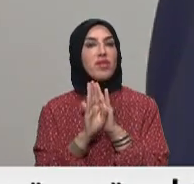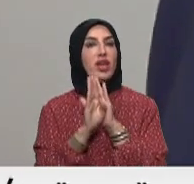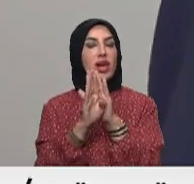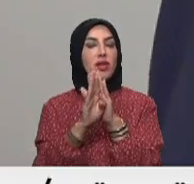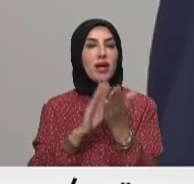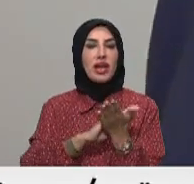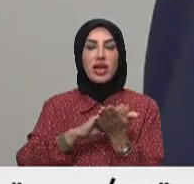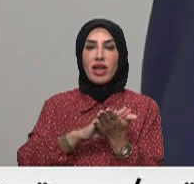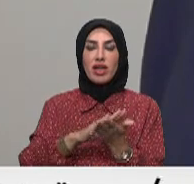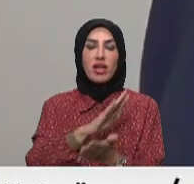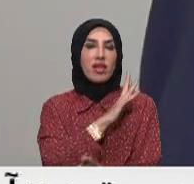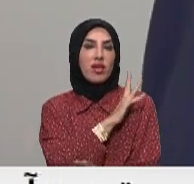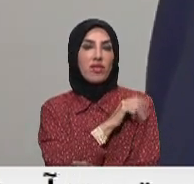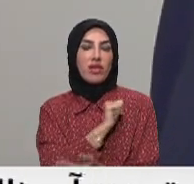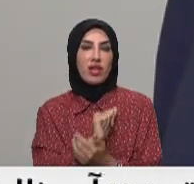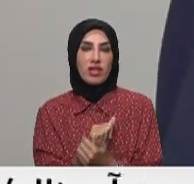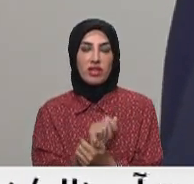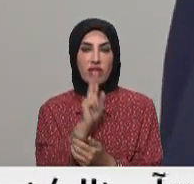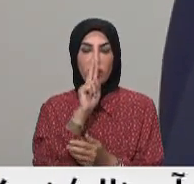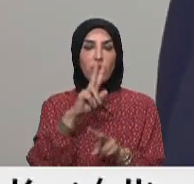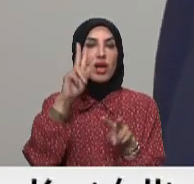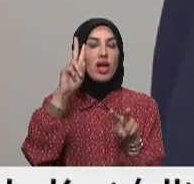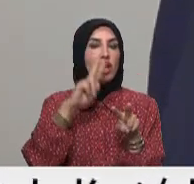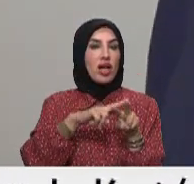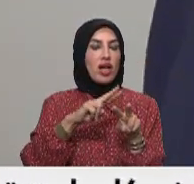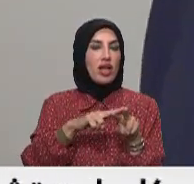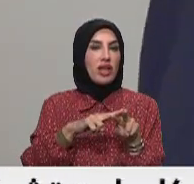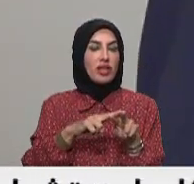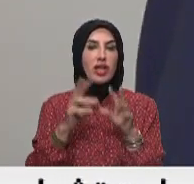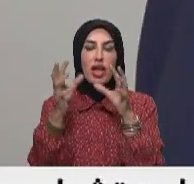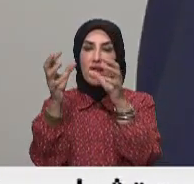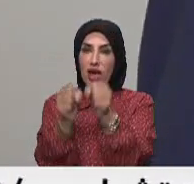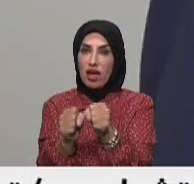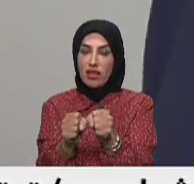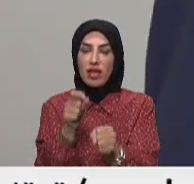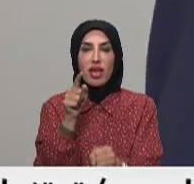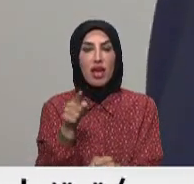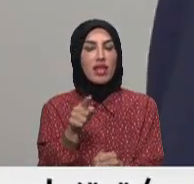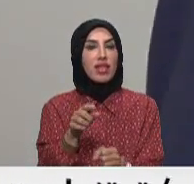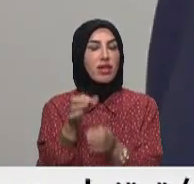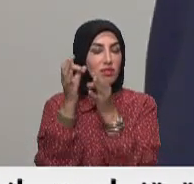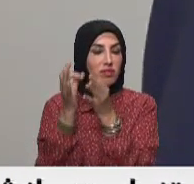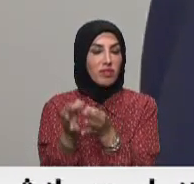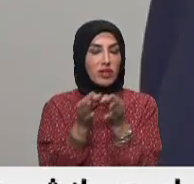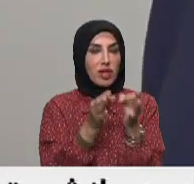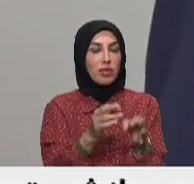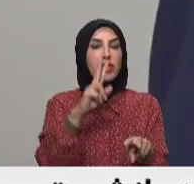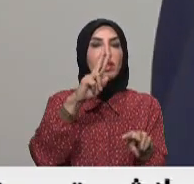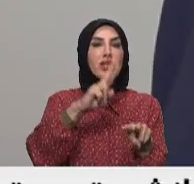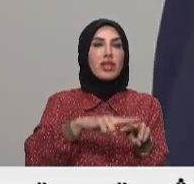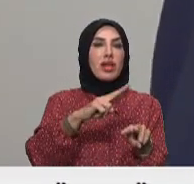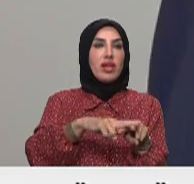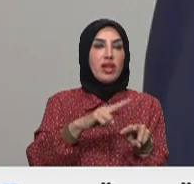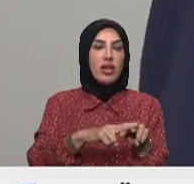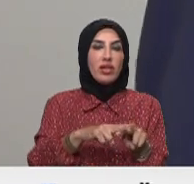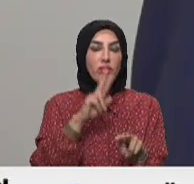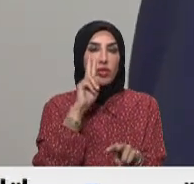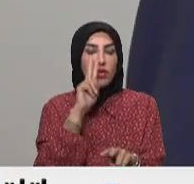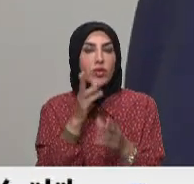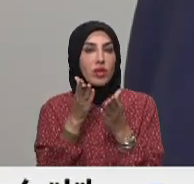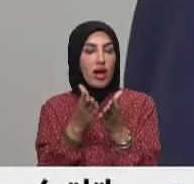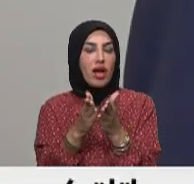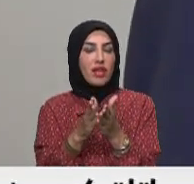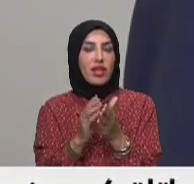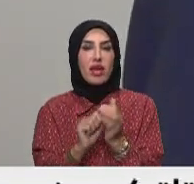الفلسطينية المحتلة. وباحتلال الخيام يستطيع إذا تمركز فيها العدو الإسرائيلي أن يؤمن ظهيره